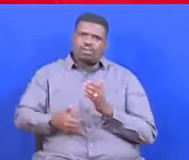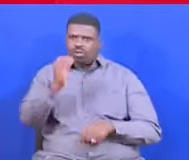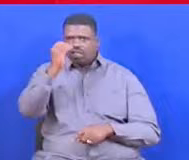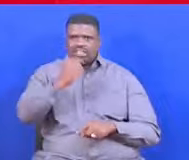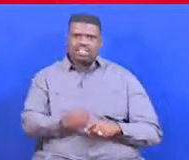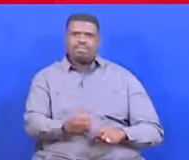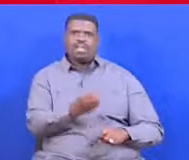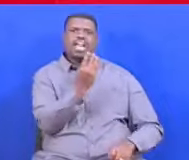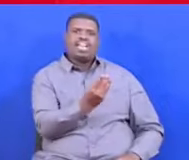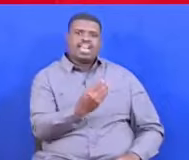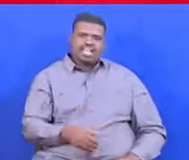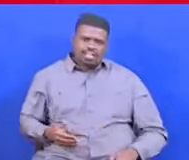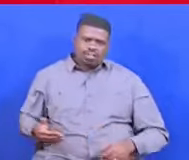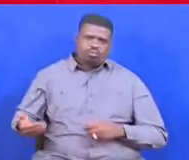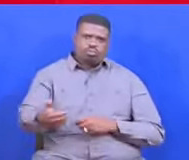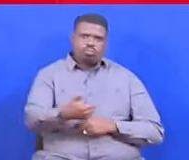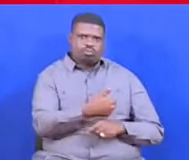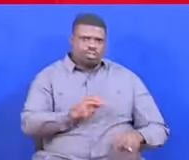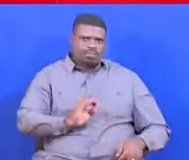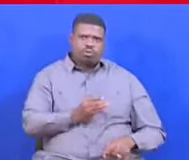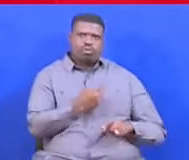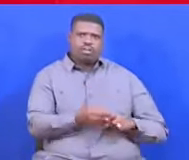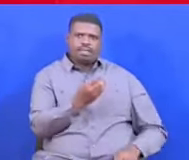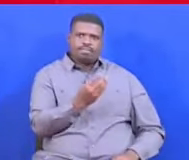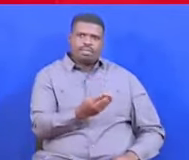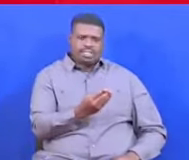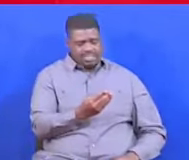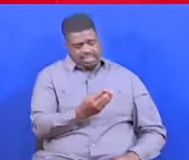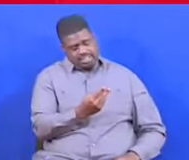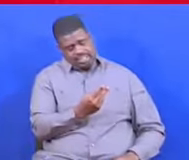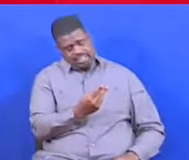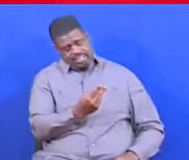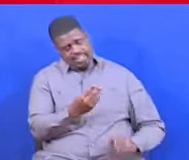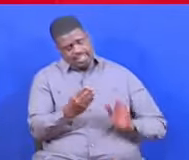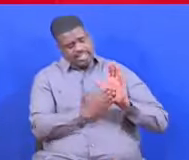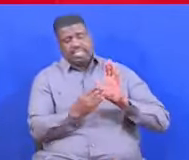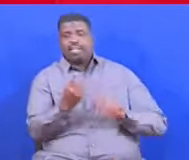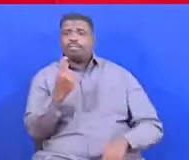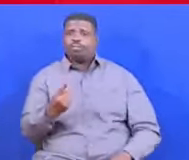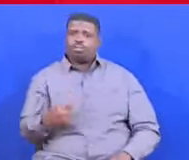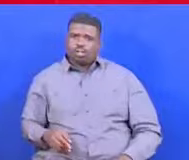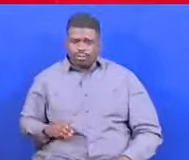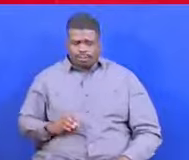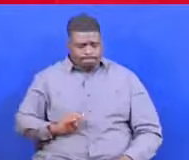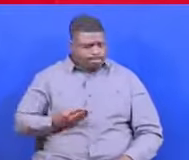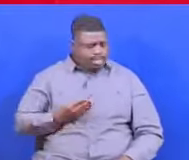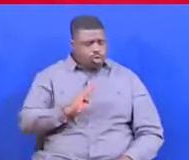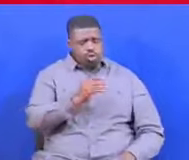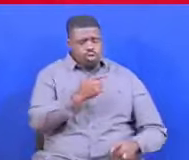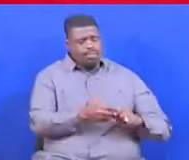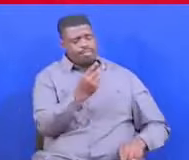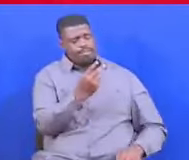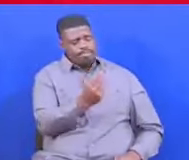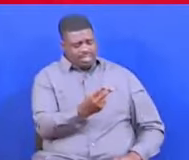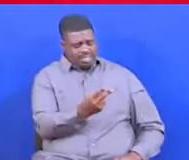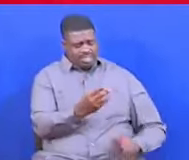katika 4% tumekusanya bilioni 291. Na katika bilioni 291,